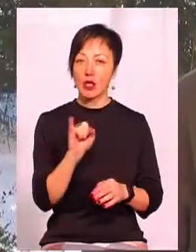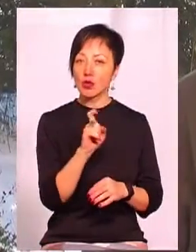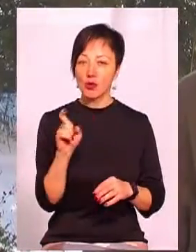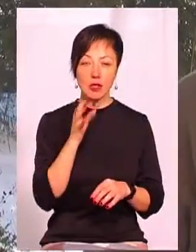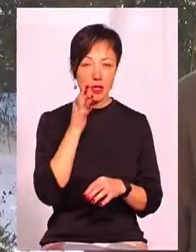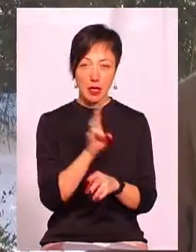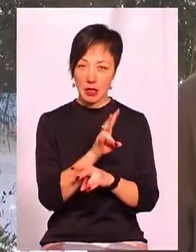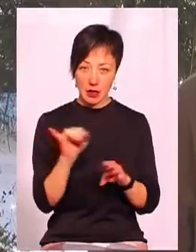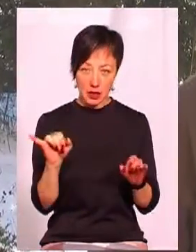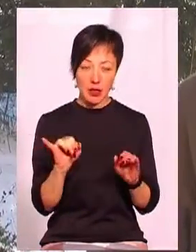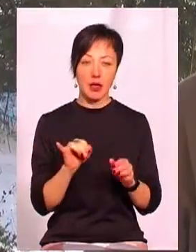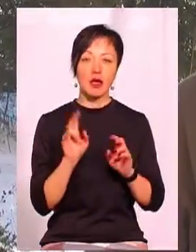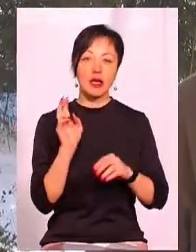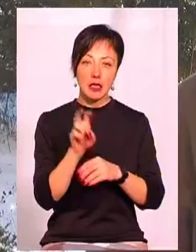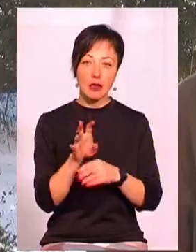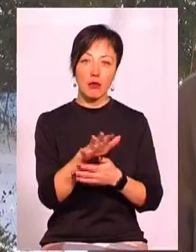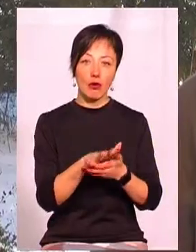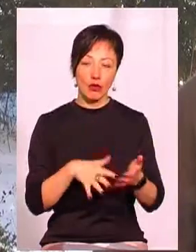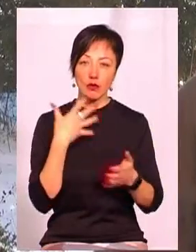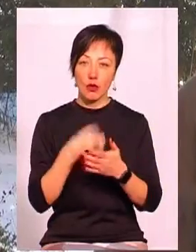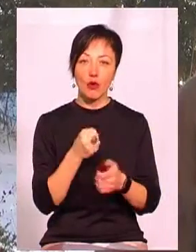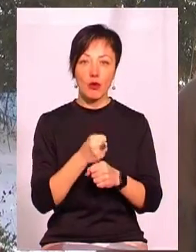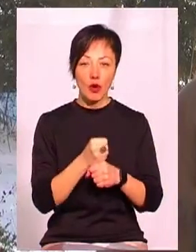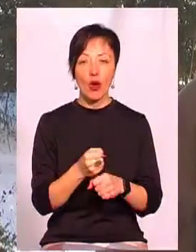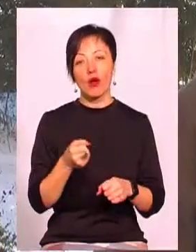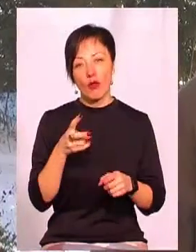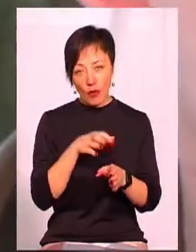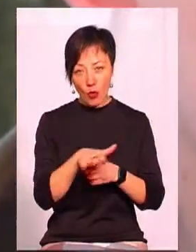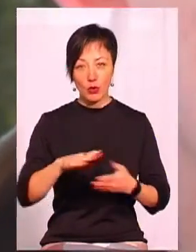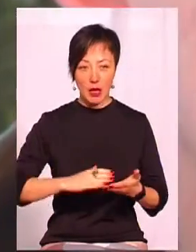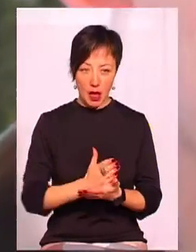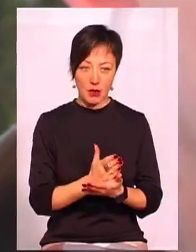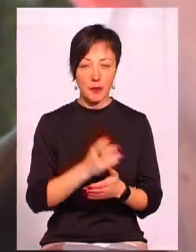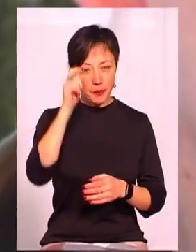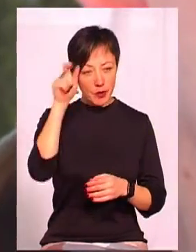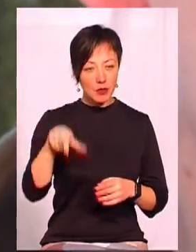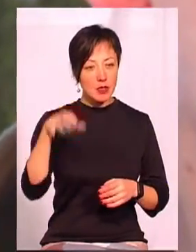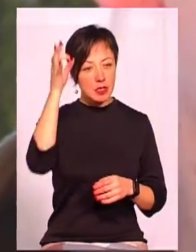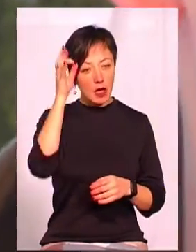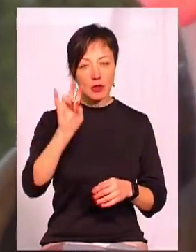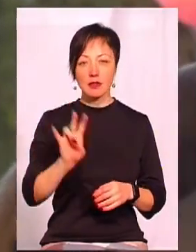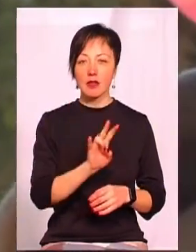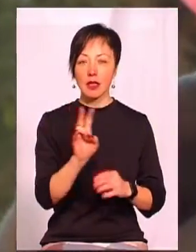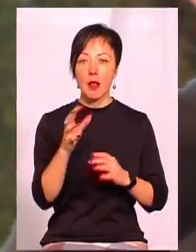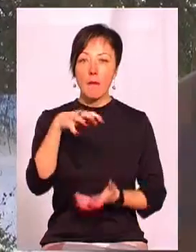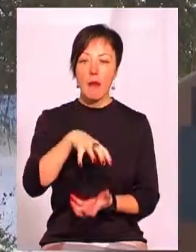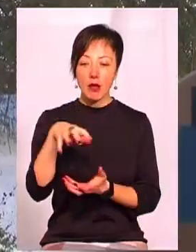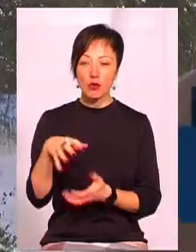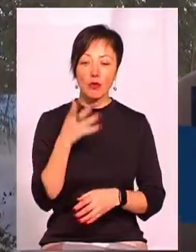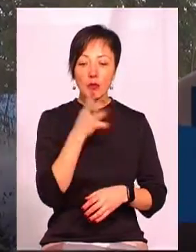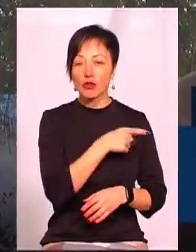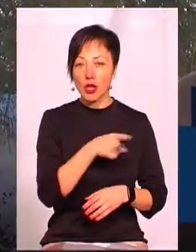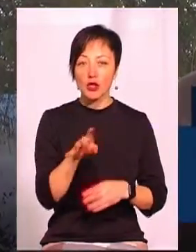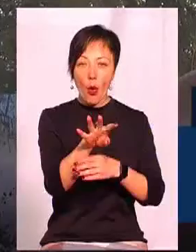ні, йдіть і продовжуйте свою роботу, але робіть її якісно. Чоловік згадує, як святили Пасху під час обстрілів.